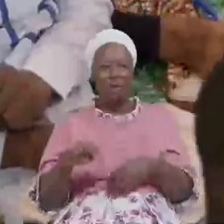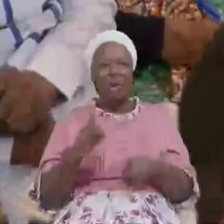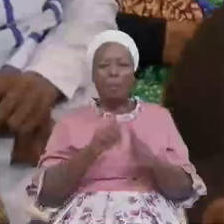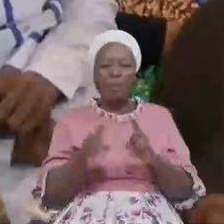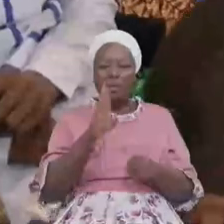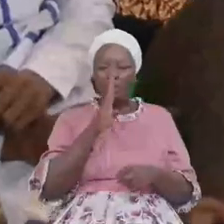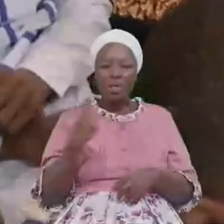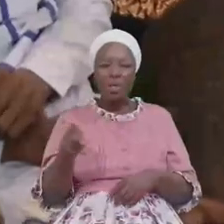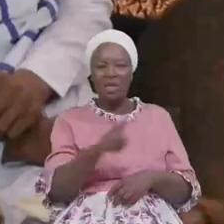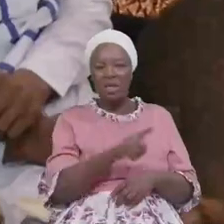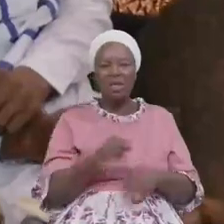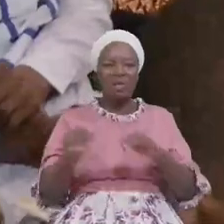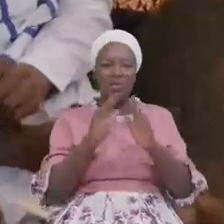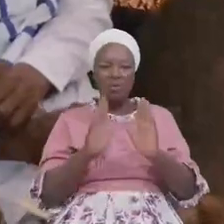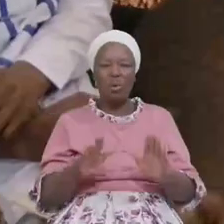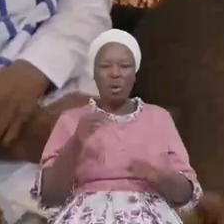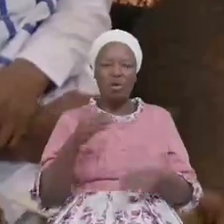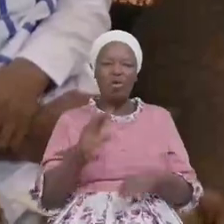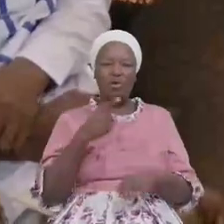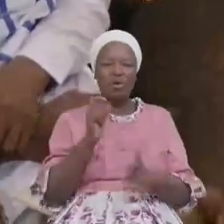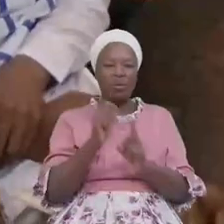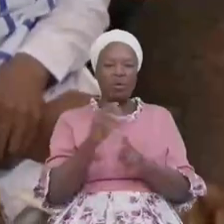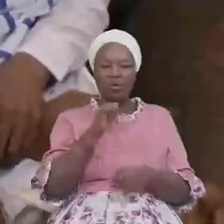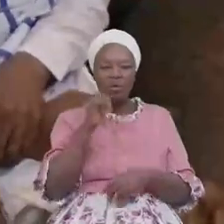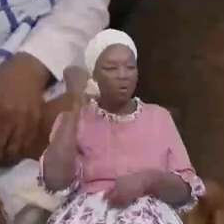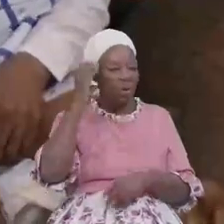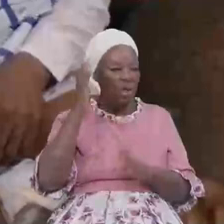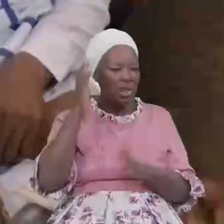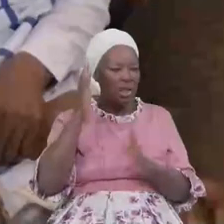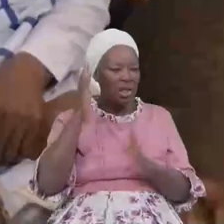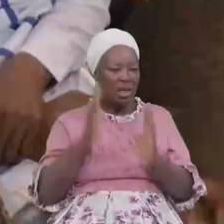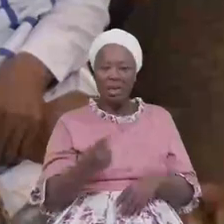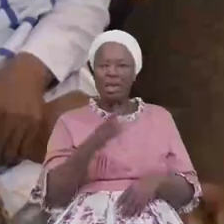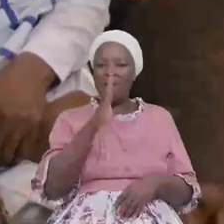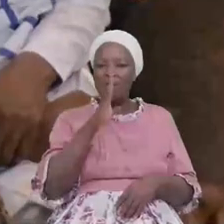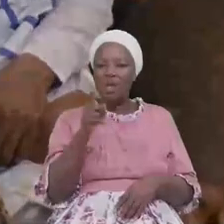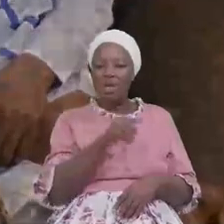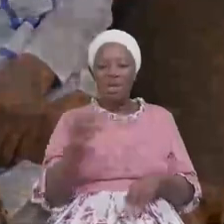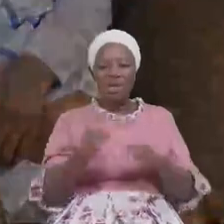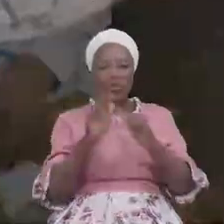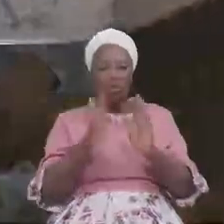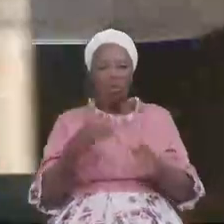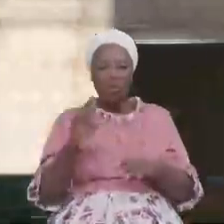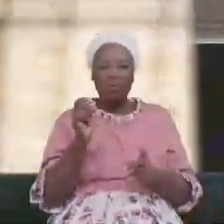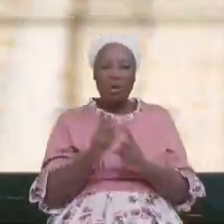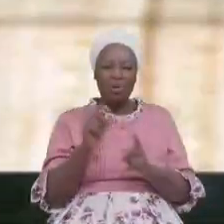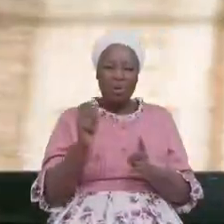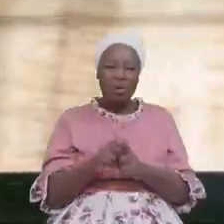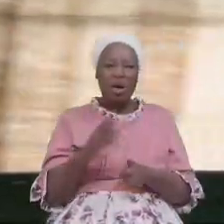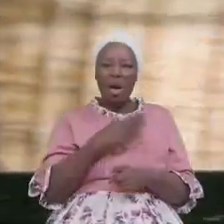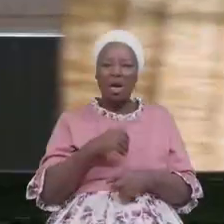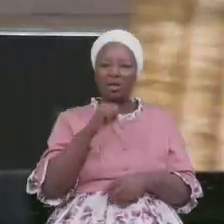pratique la parole et ne vous bornez pas à l'écouter. Mettez en pratique la parole et ne vous bornez pas